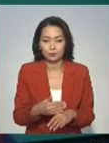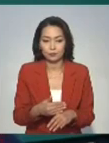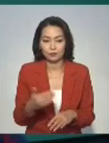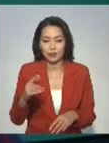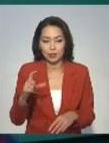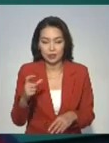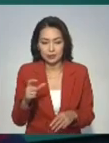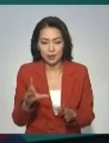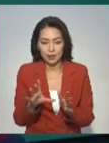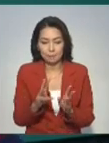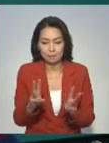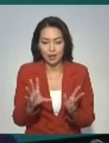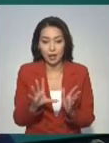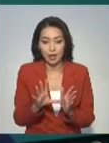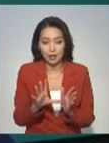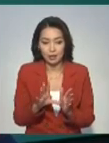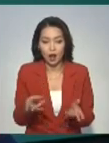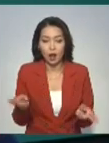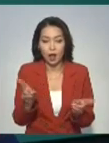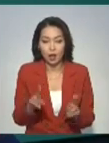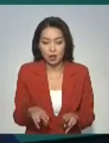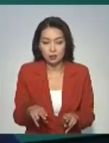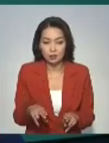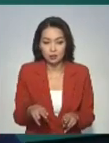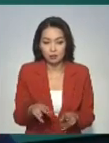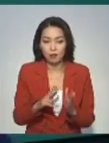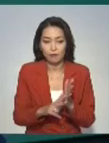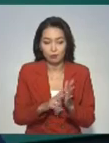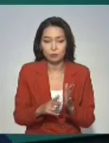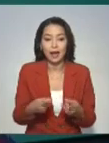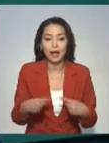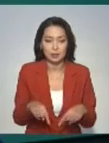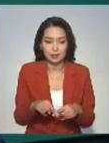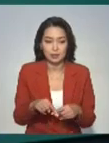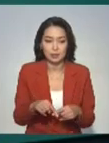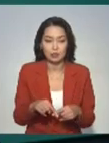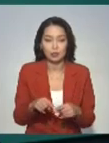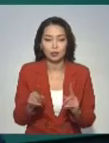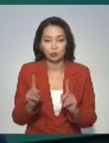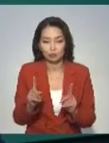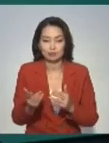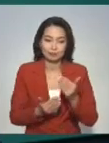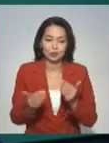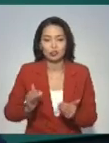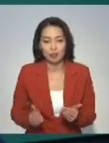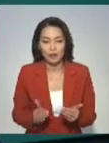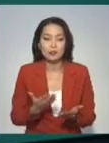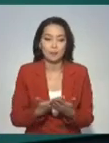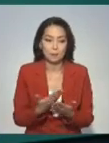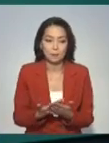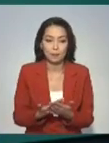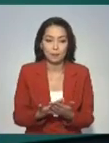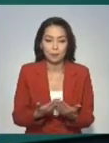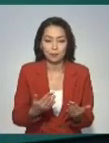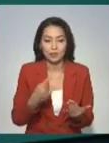Экибастуз Теплоэнерго, а остальные 80 это остальные организации, в общем, частники там и так далее. Да? Вот сегодня Аким мне